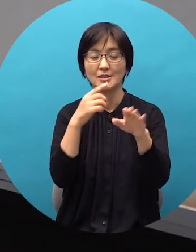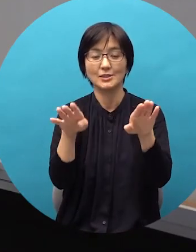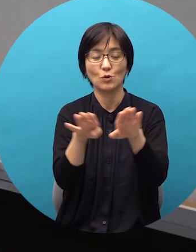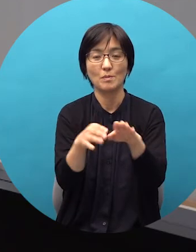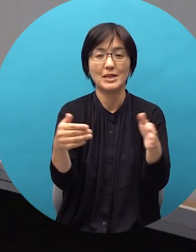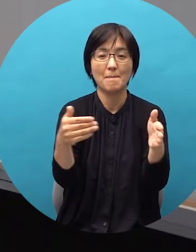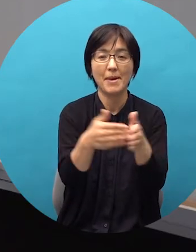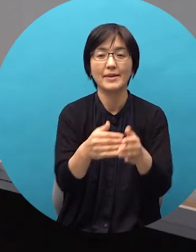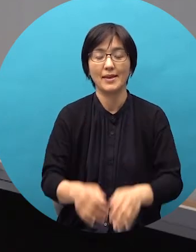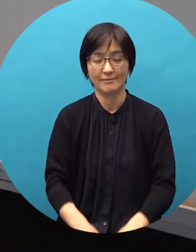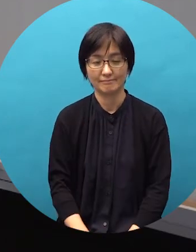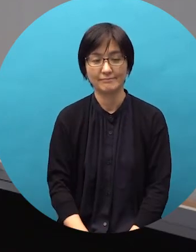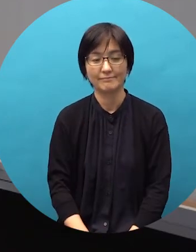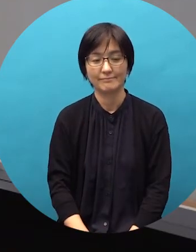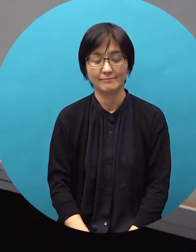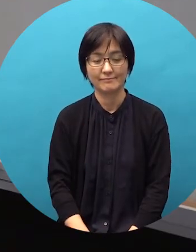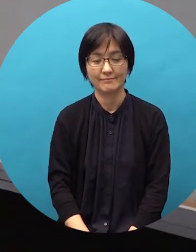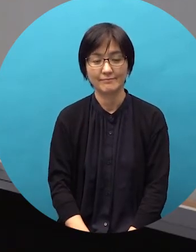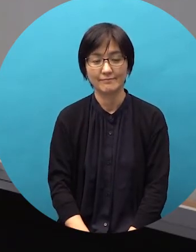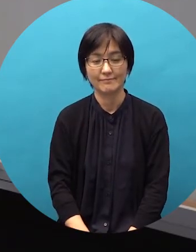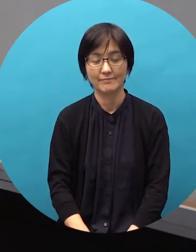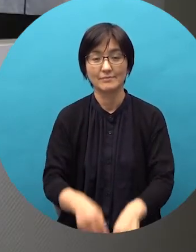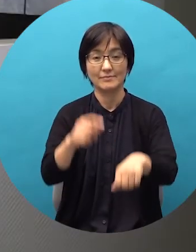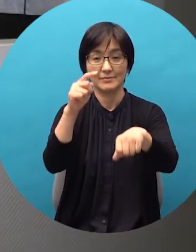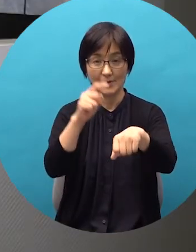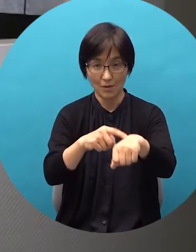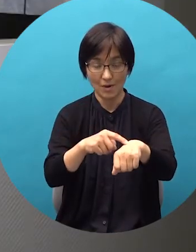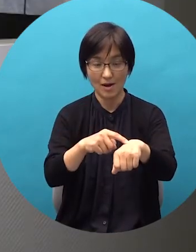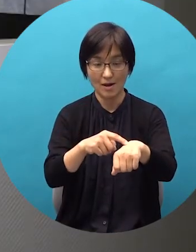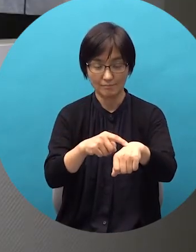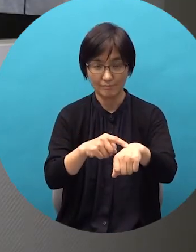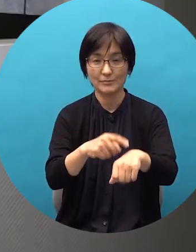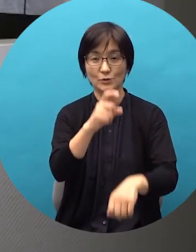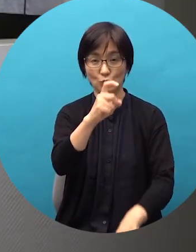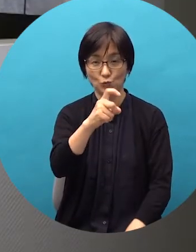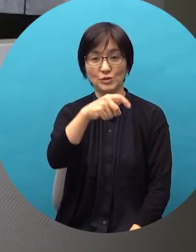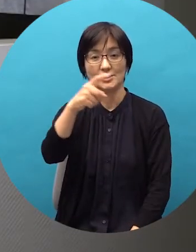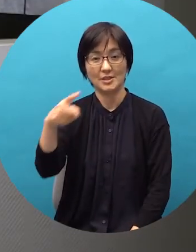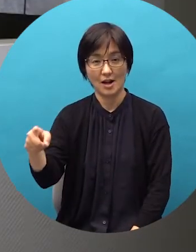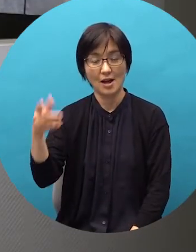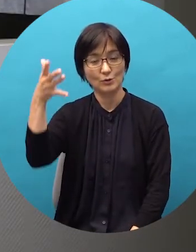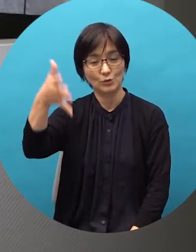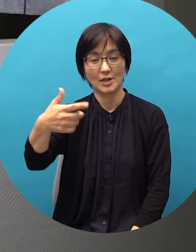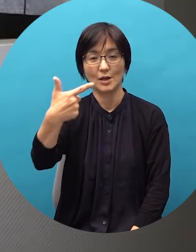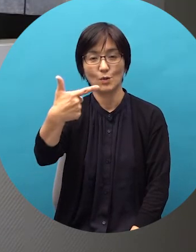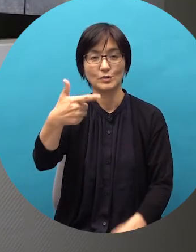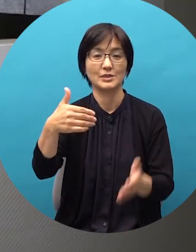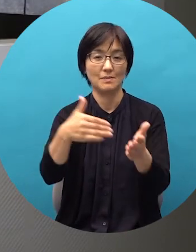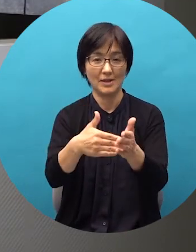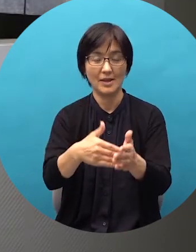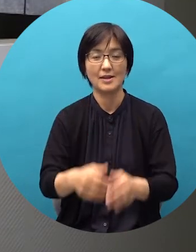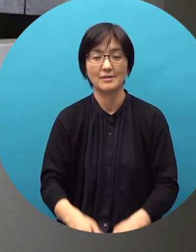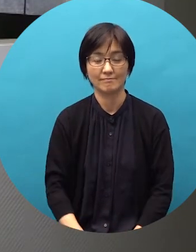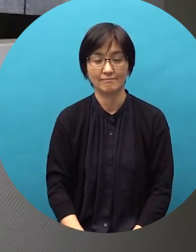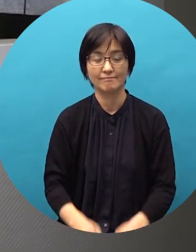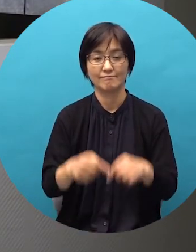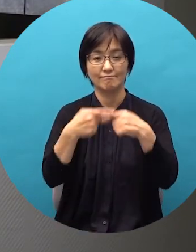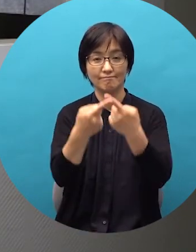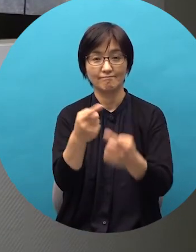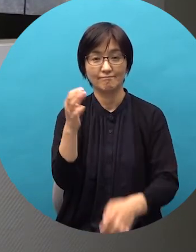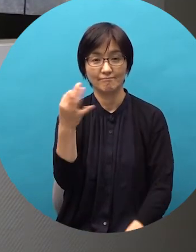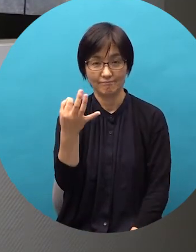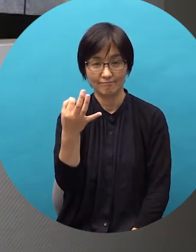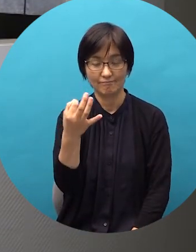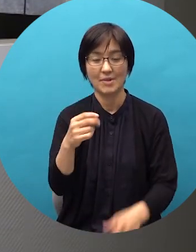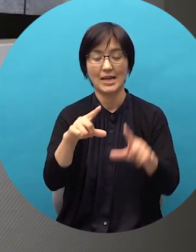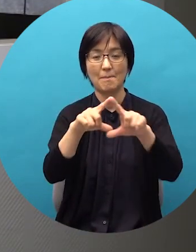日曜日まで開催されています。開館時間は午前10時から午後6時まで。